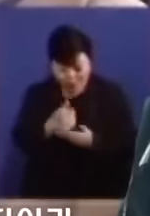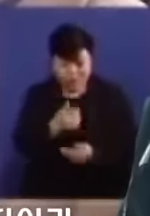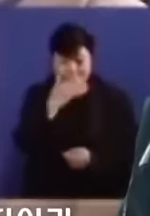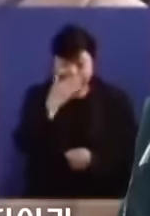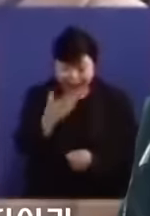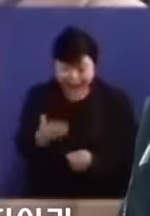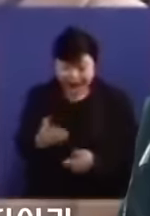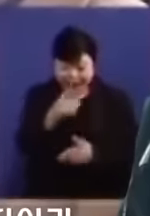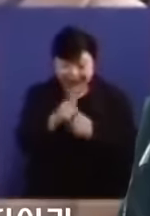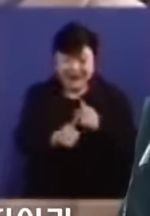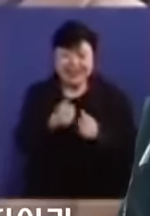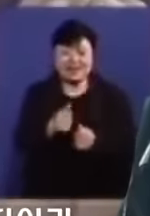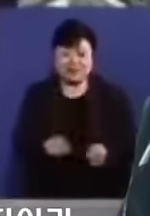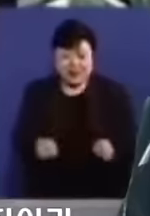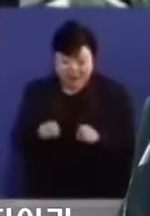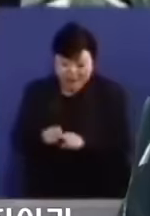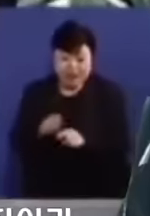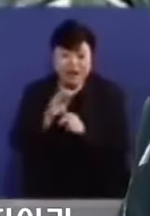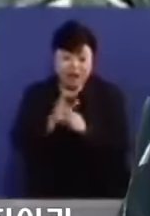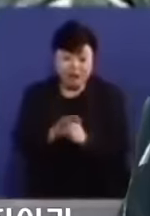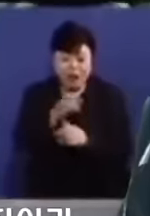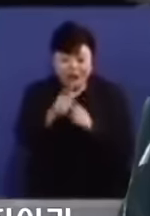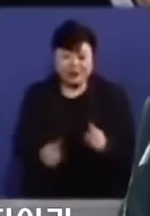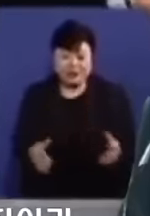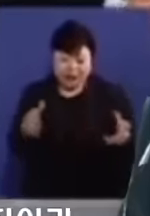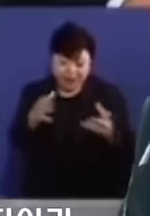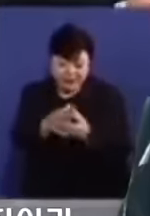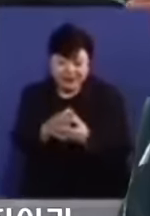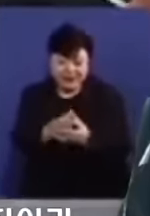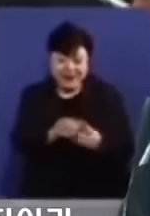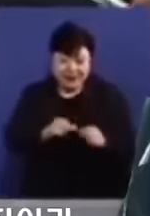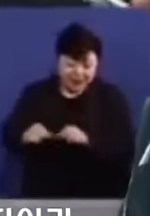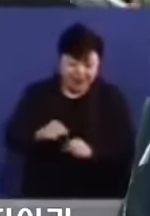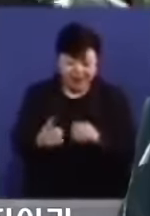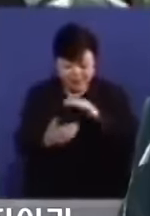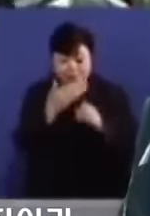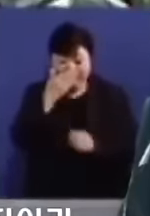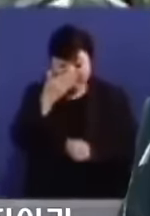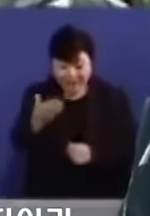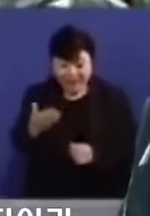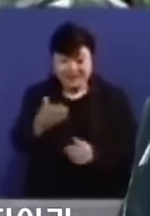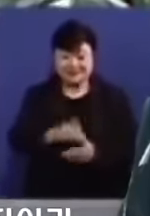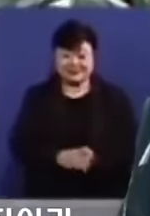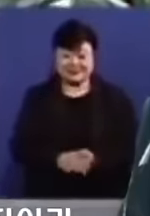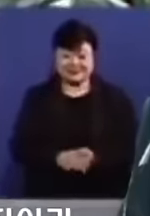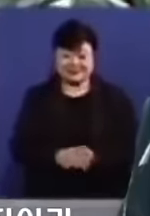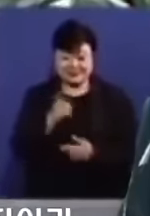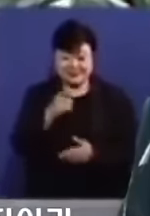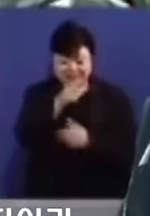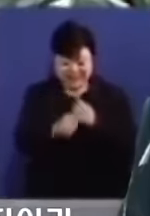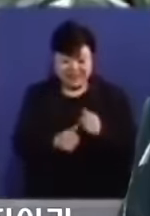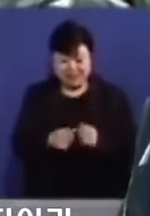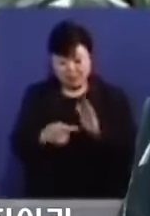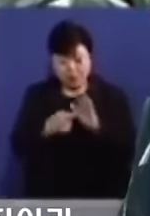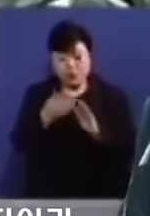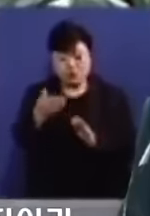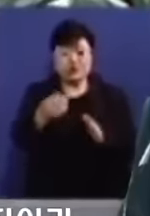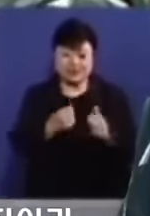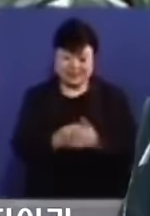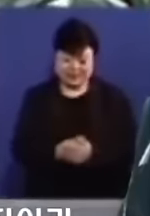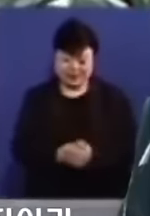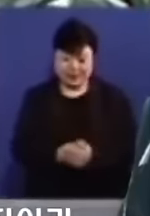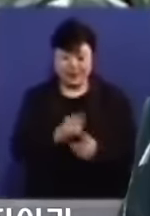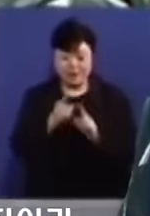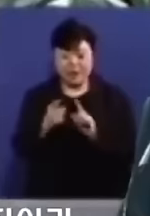있다. 하나님과 동행할 수가 있고 하나님과 함께 역사를 이룰 수가 있다. 그것을 하나님이 보여주기 때문에